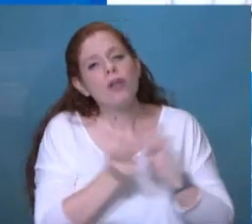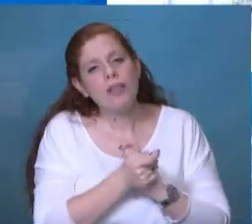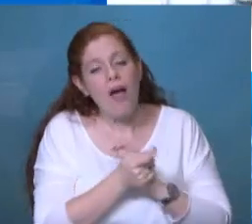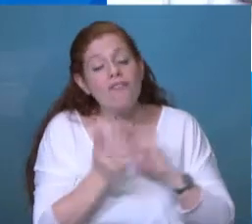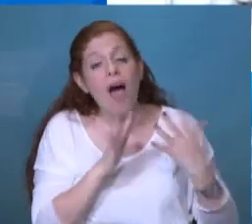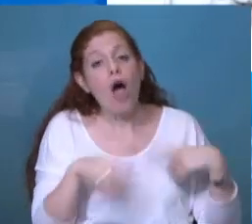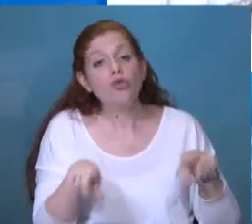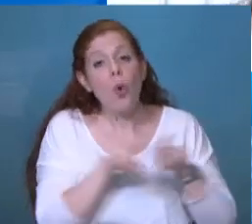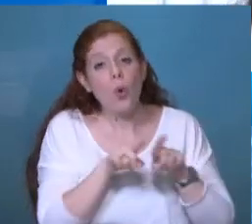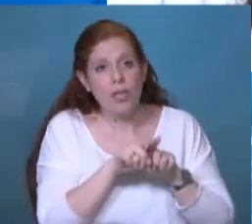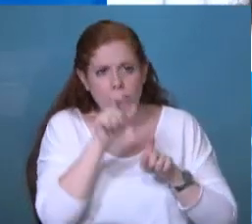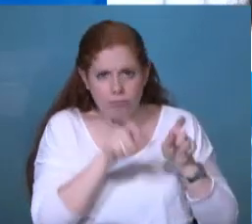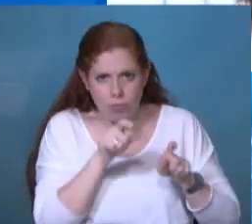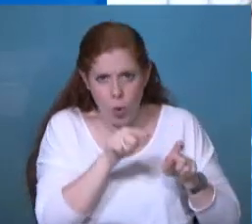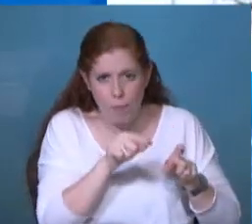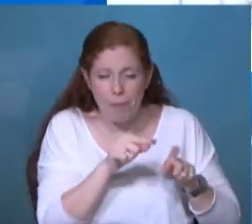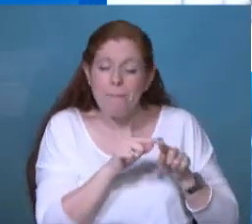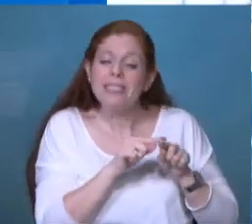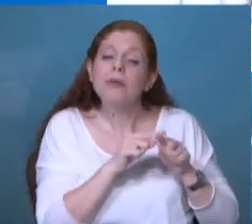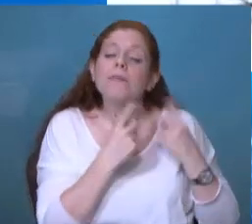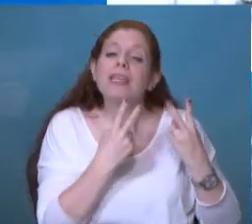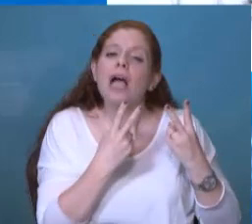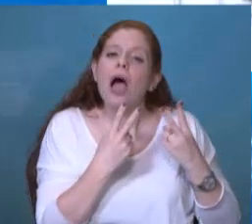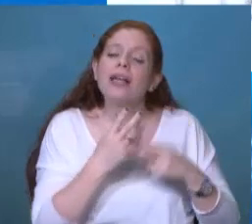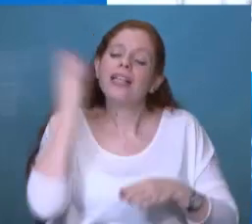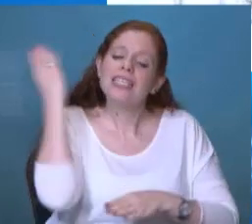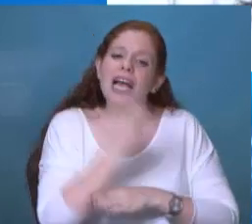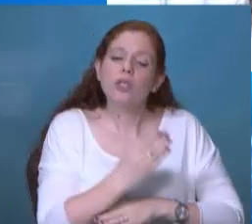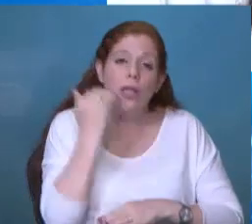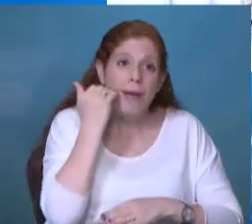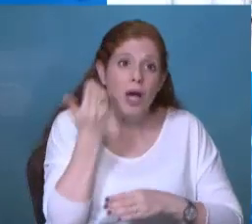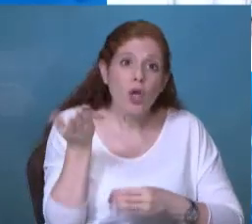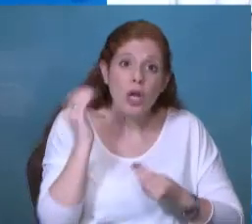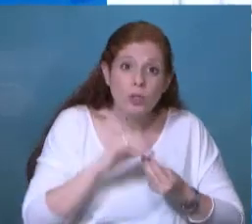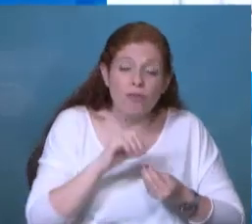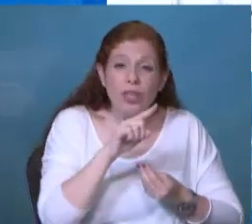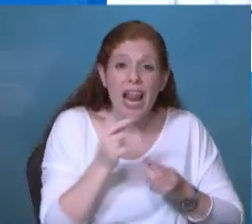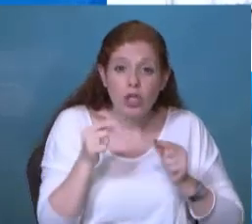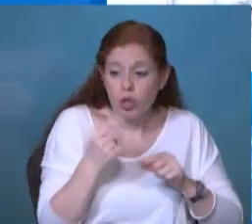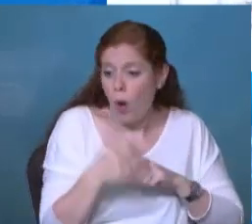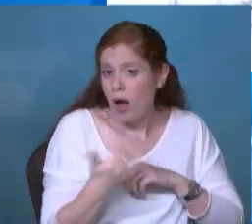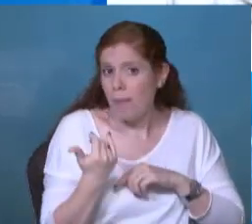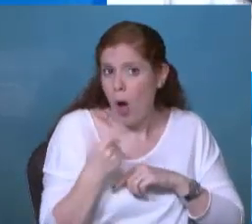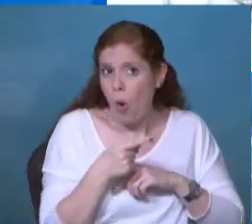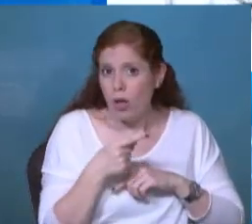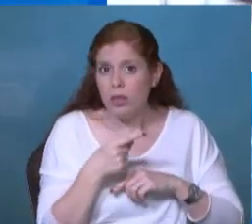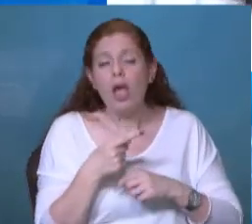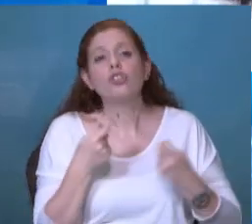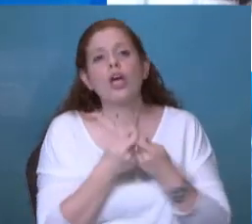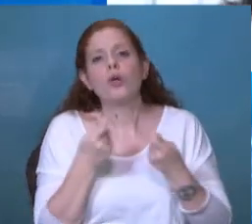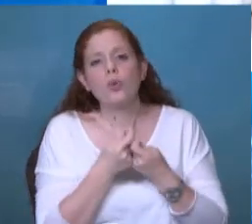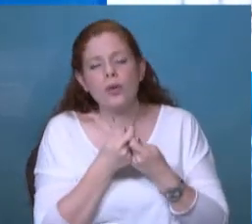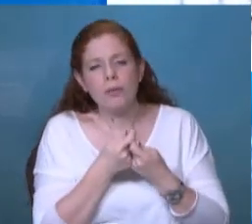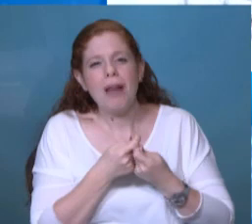אותם גורמים מסמנת בייחוד את הטלת הסנקציות האמריקניות הנוספות, אלו שהגיעו רק באחרונה, שנגעו בעצם לאיסור,